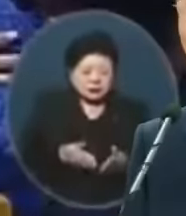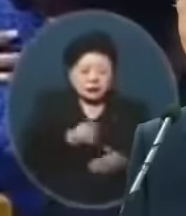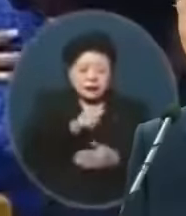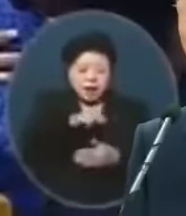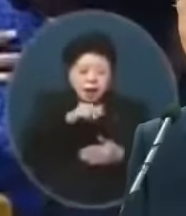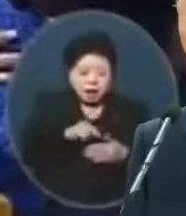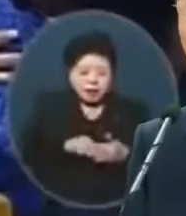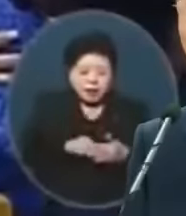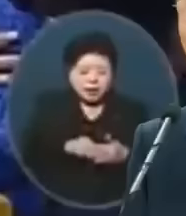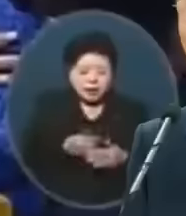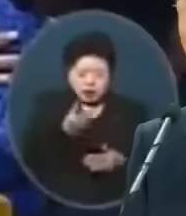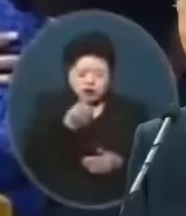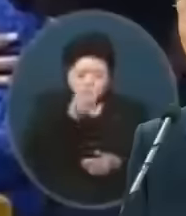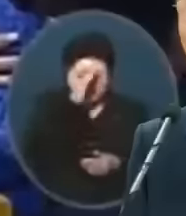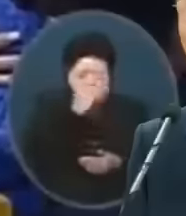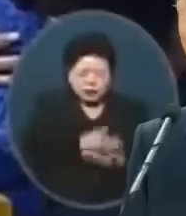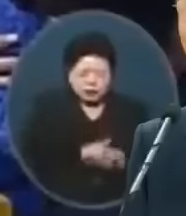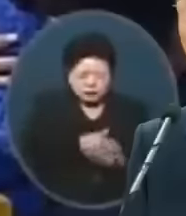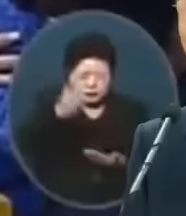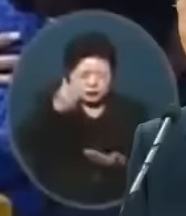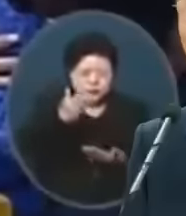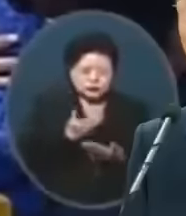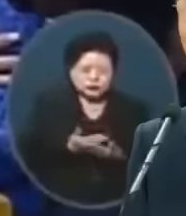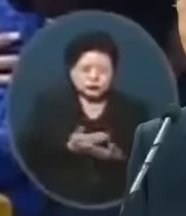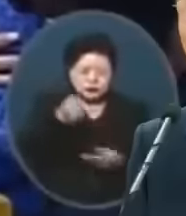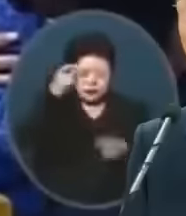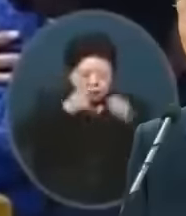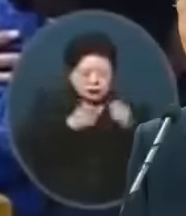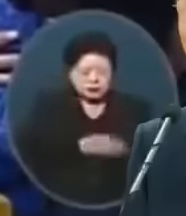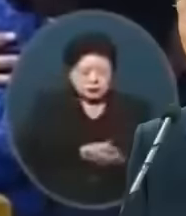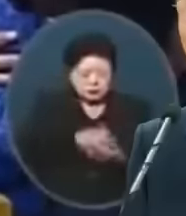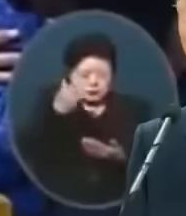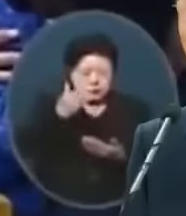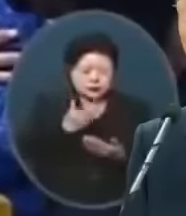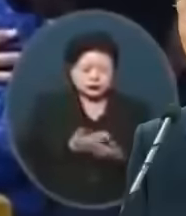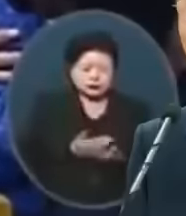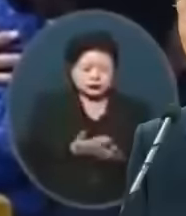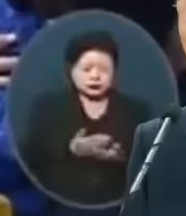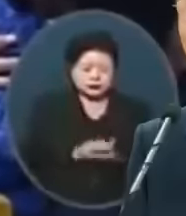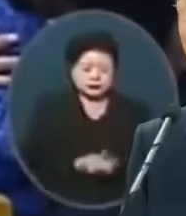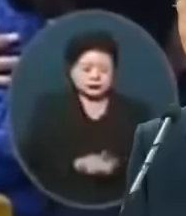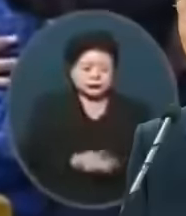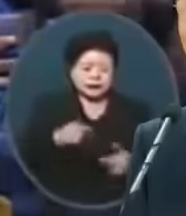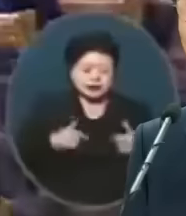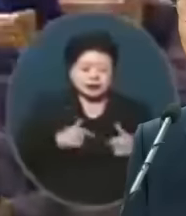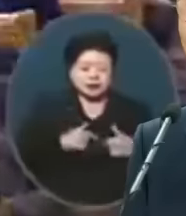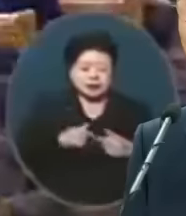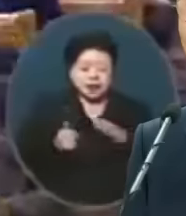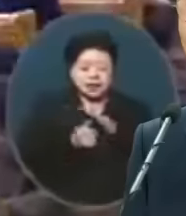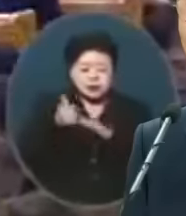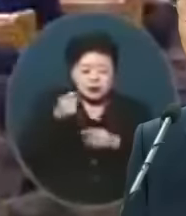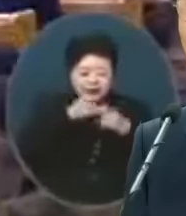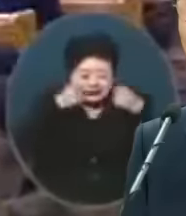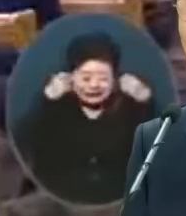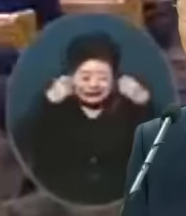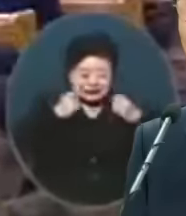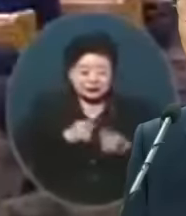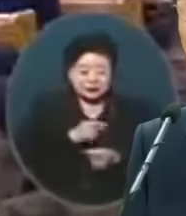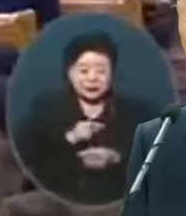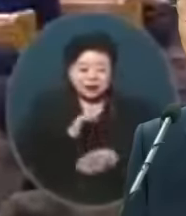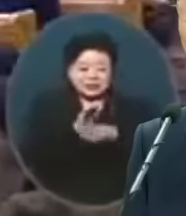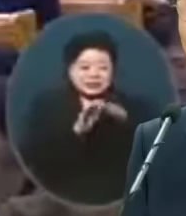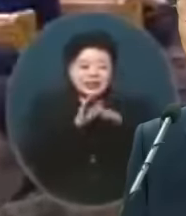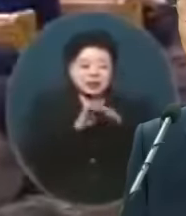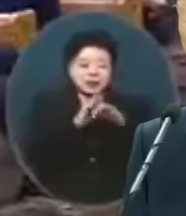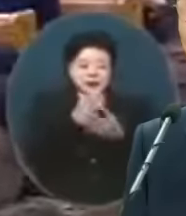마음의 우울증을 다 제하시고 슬픔을 다 제하여 주시옵소서. 기쁨과 소망과 즐거움으로 마음을